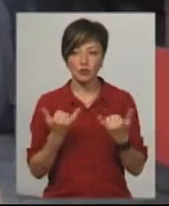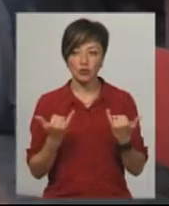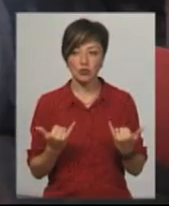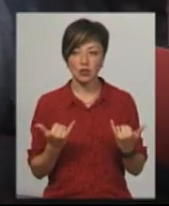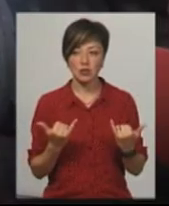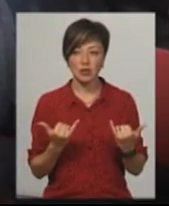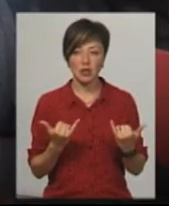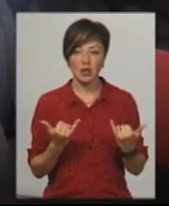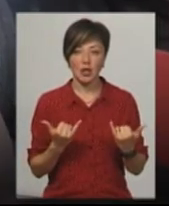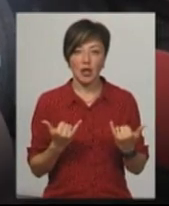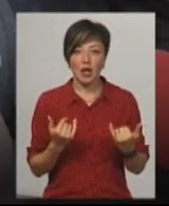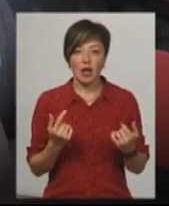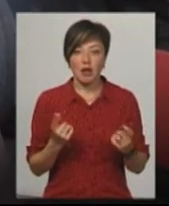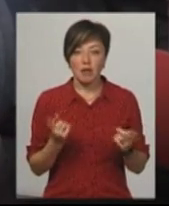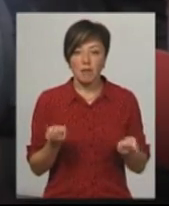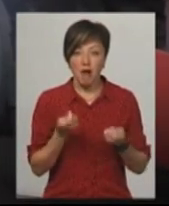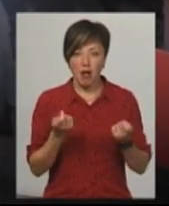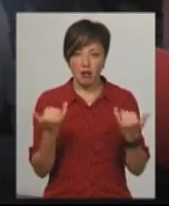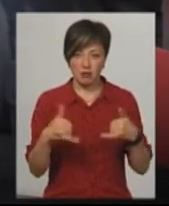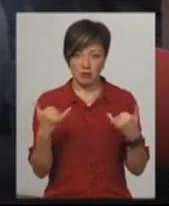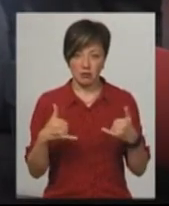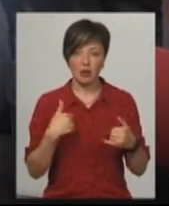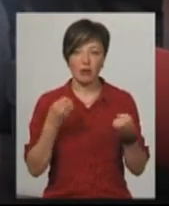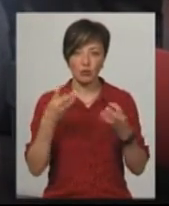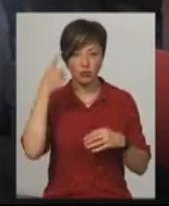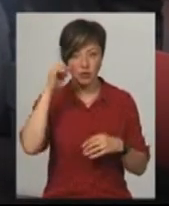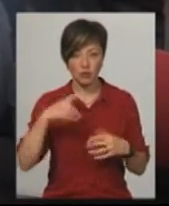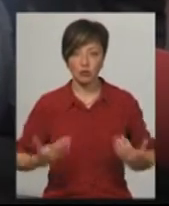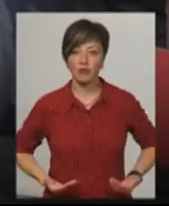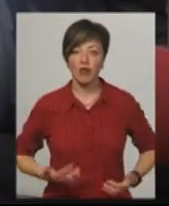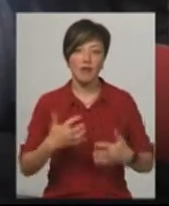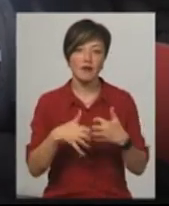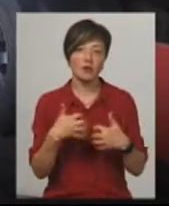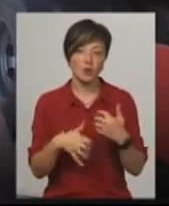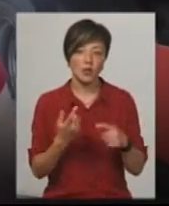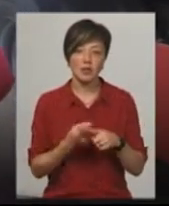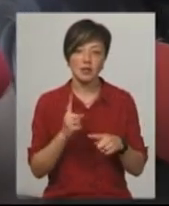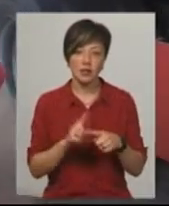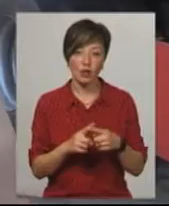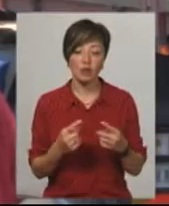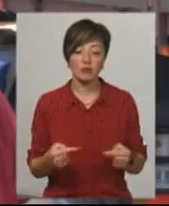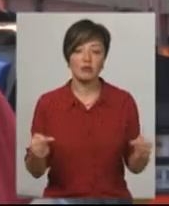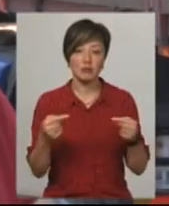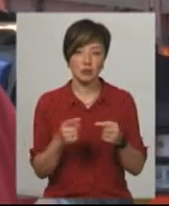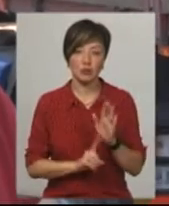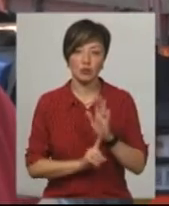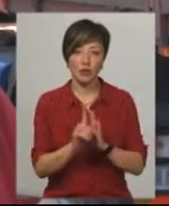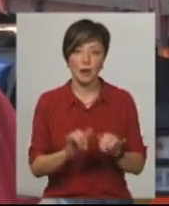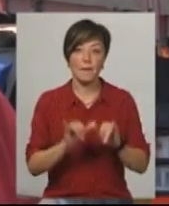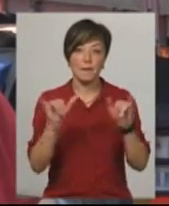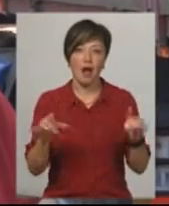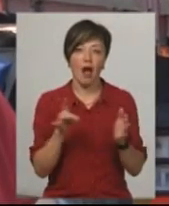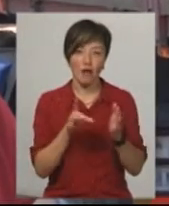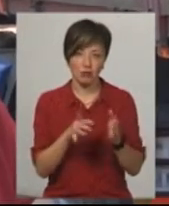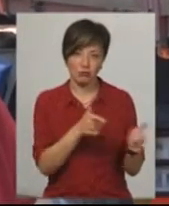там вони мало повинні бути нітратні. Я про це знаю, бо ми проживали в Херсоні, то це вже якраз почався пік, коли кавунчик вже